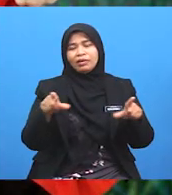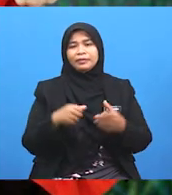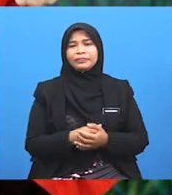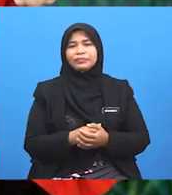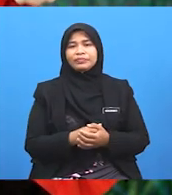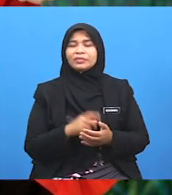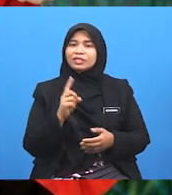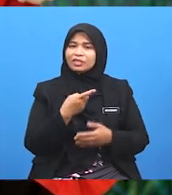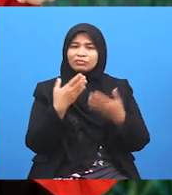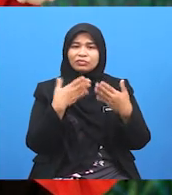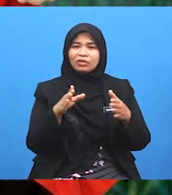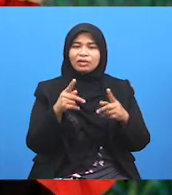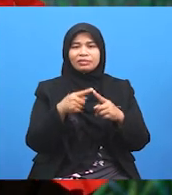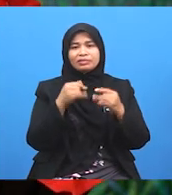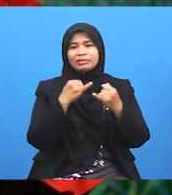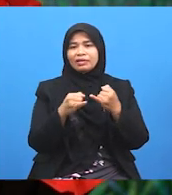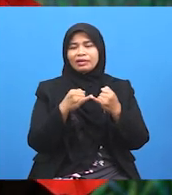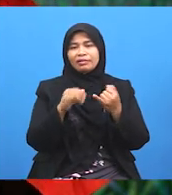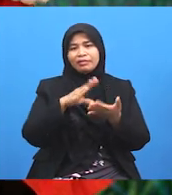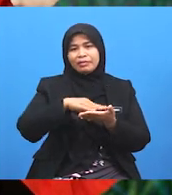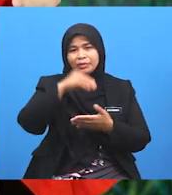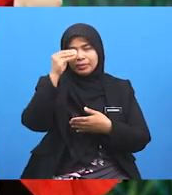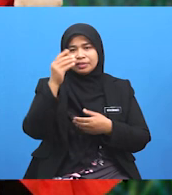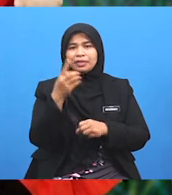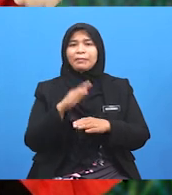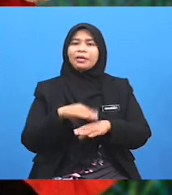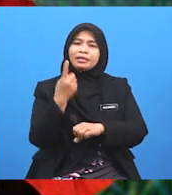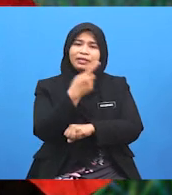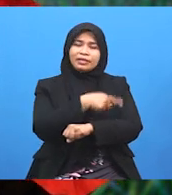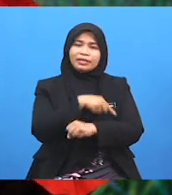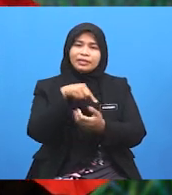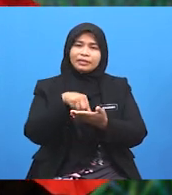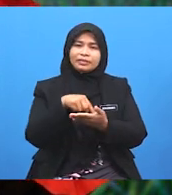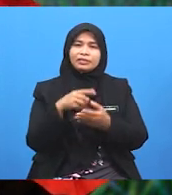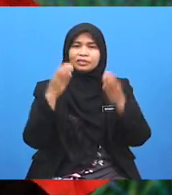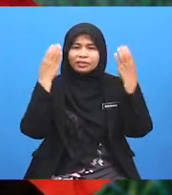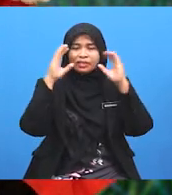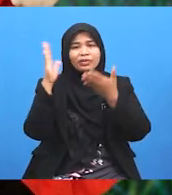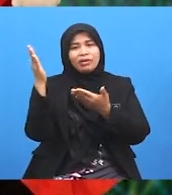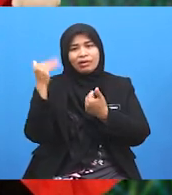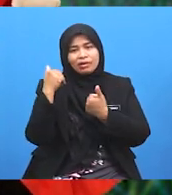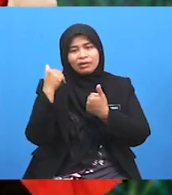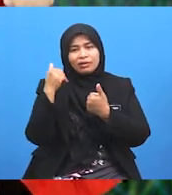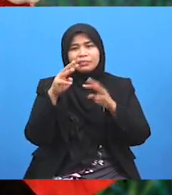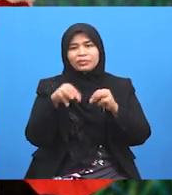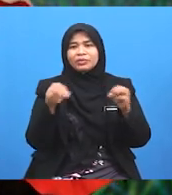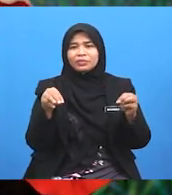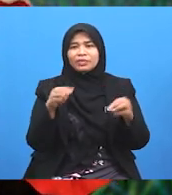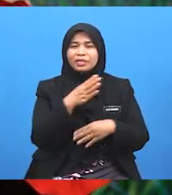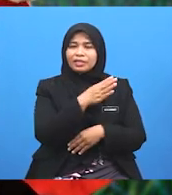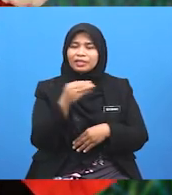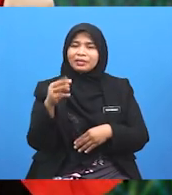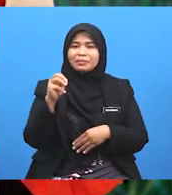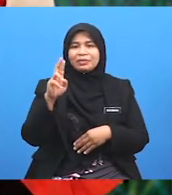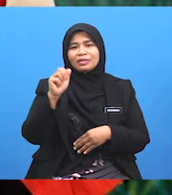murid-murid. Kita sudah ke penghujung sesi pembelajaran pada hari ini. Cikgu berharap murid-murid